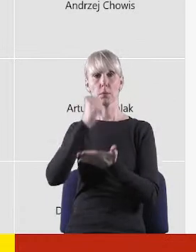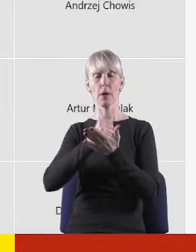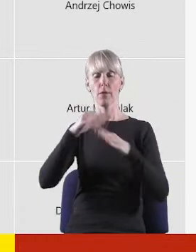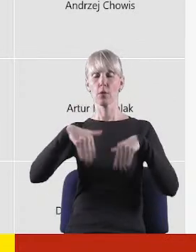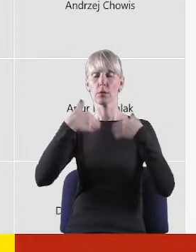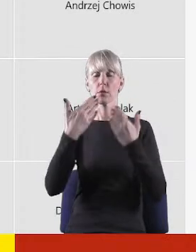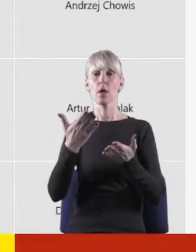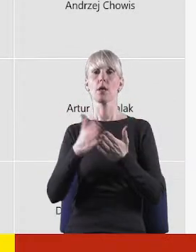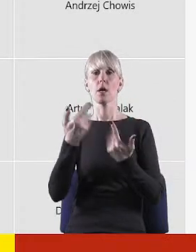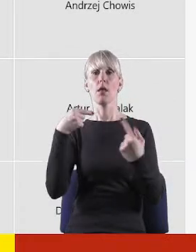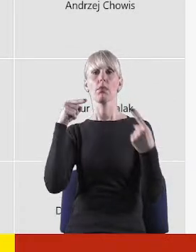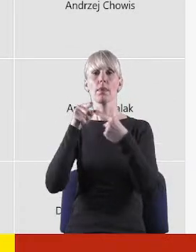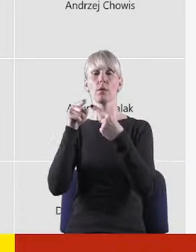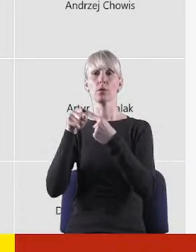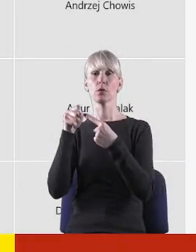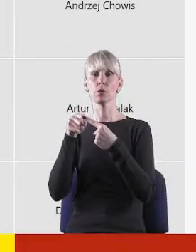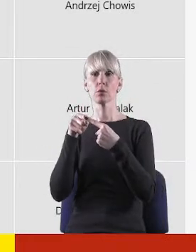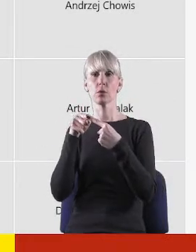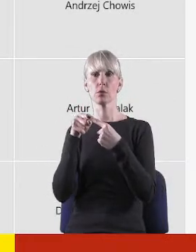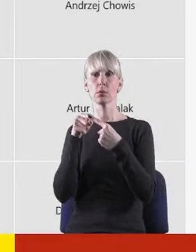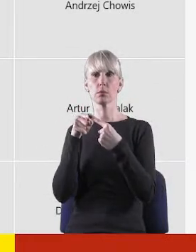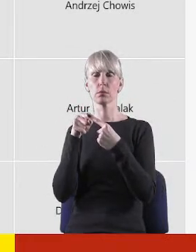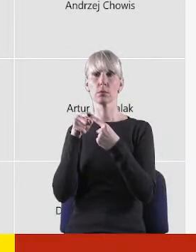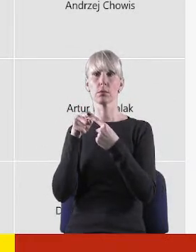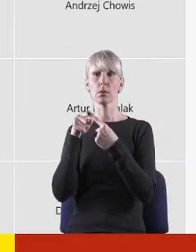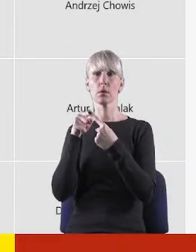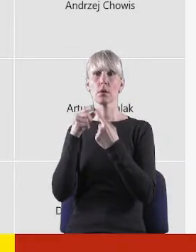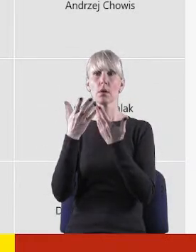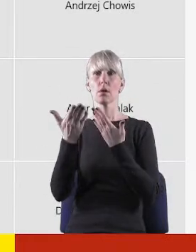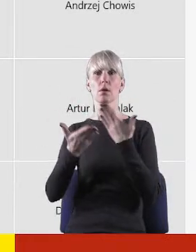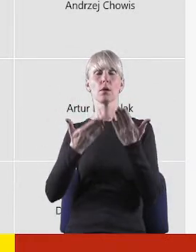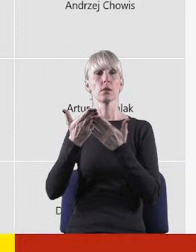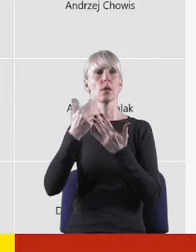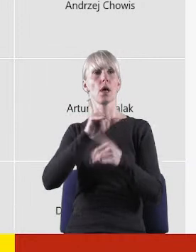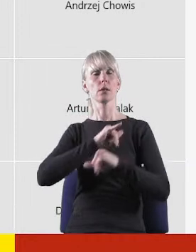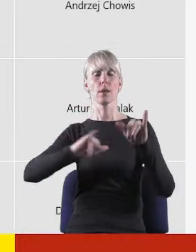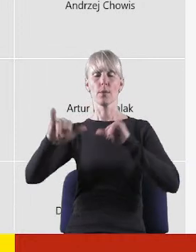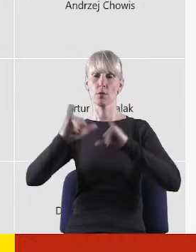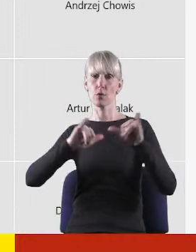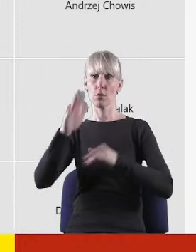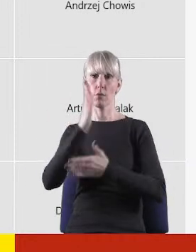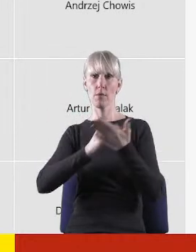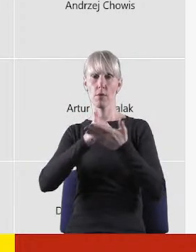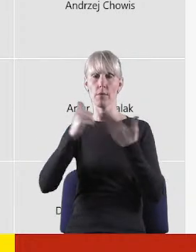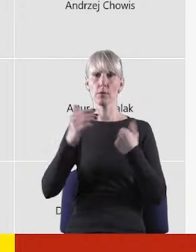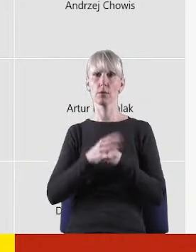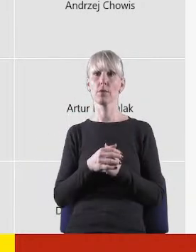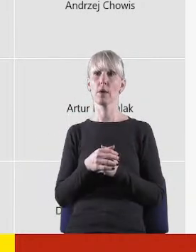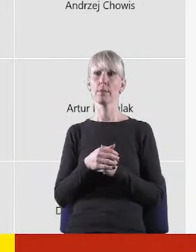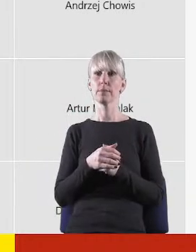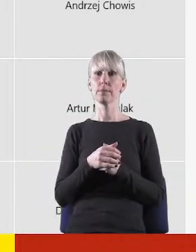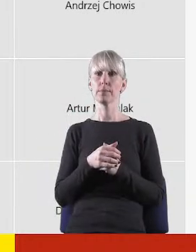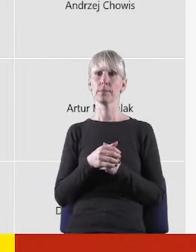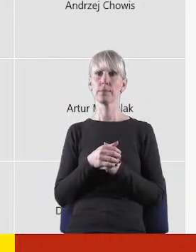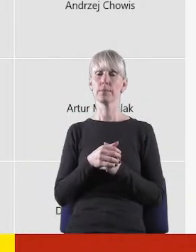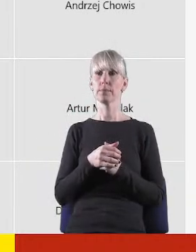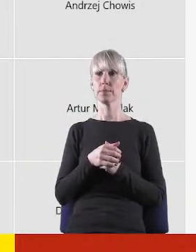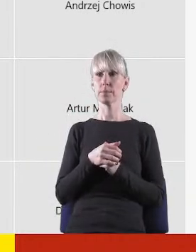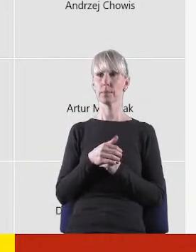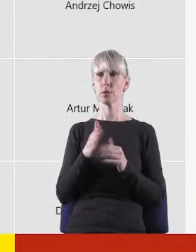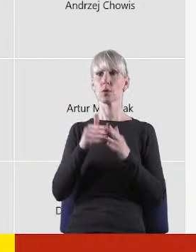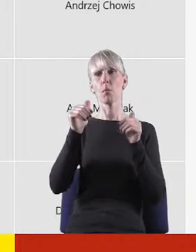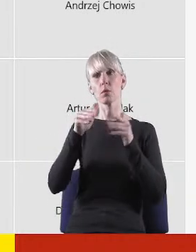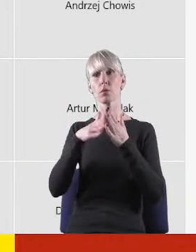dotyczącego wpłat z tego tytułu dla naszego samorządu województwa i to będzie możliwe myślę na początku przyszłego